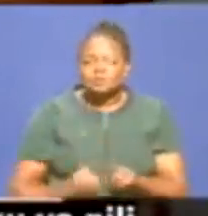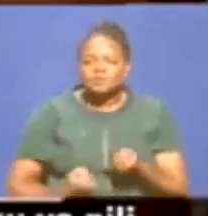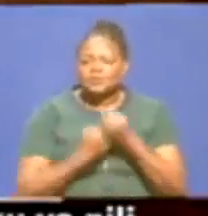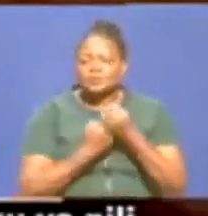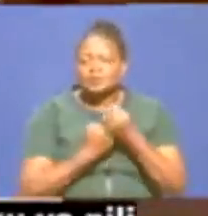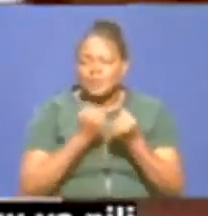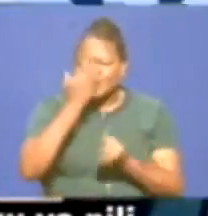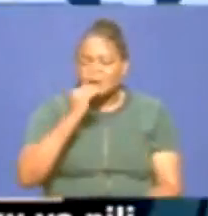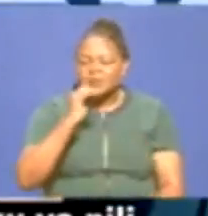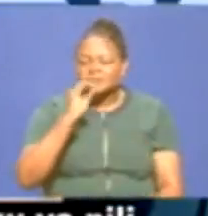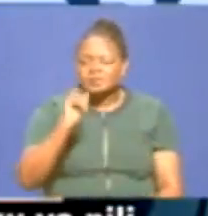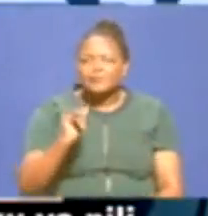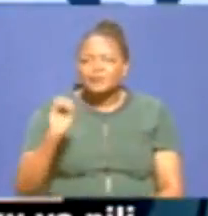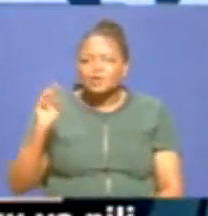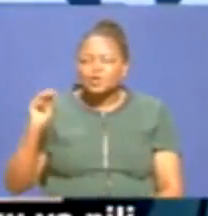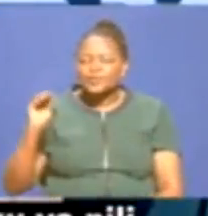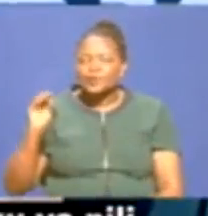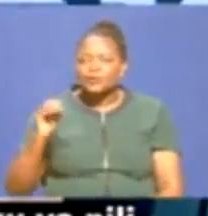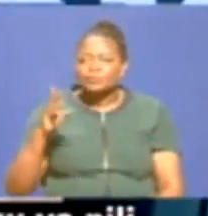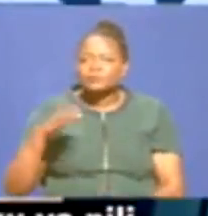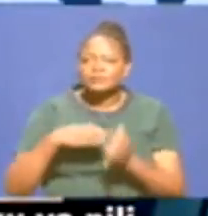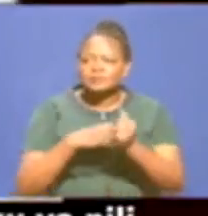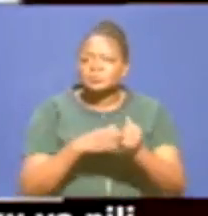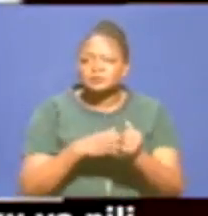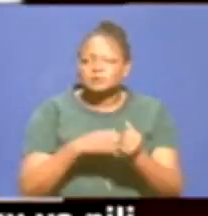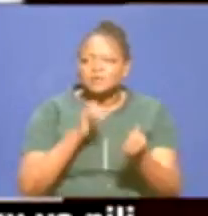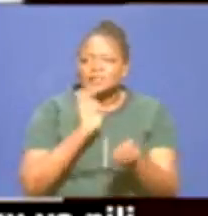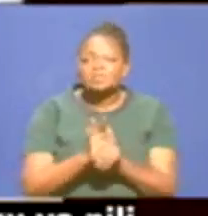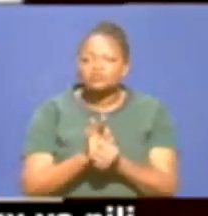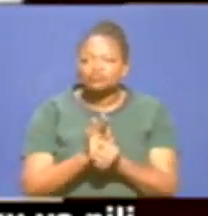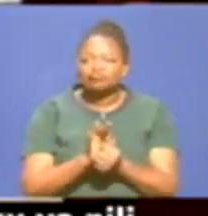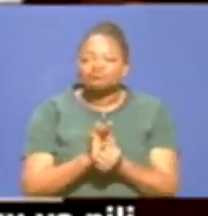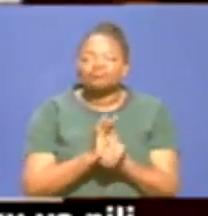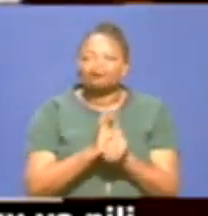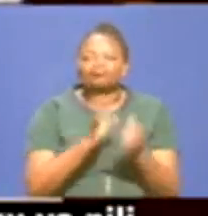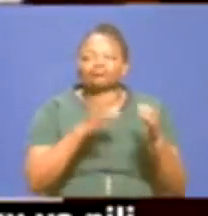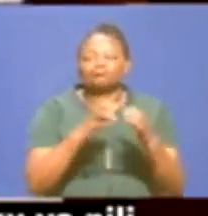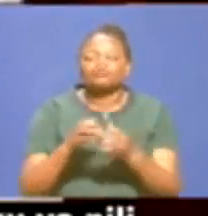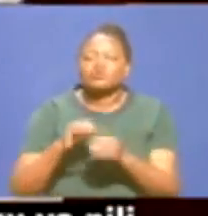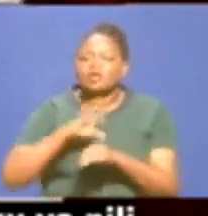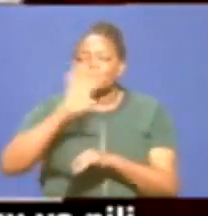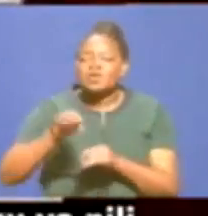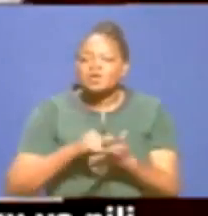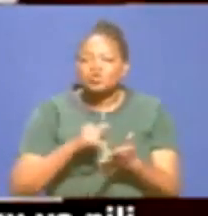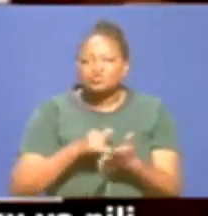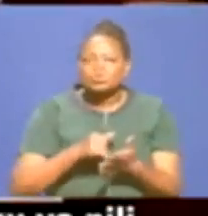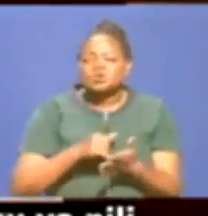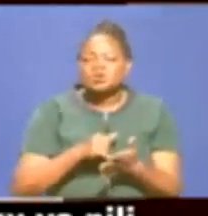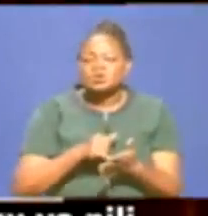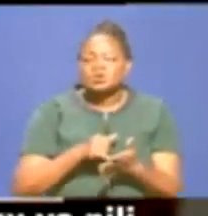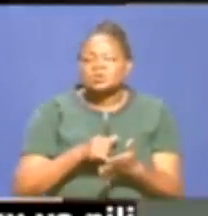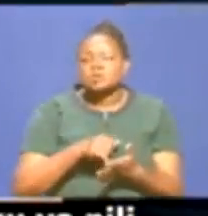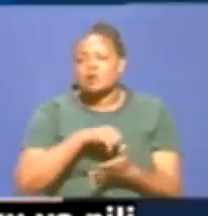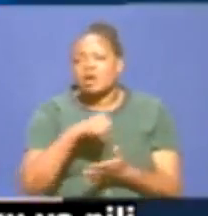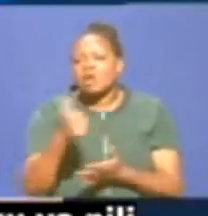Pamzo Omolo. Harrison ameongoza vilabu 13 za Afrika ikiwamo kilabu cha Chipa United na Golden Arrows